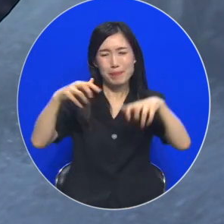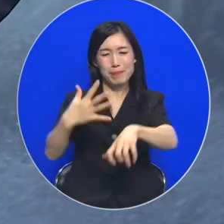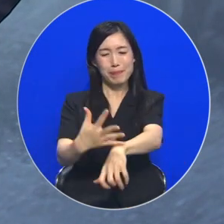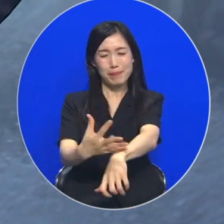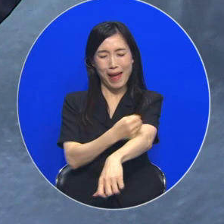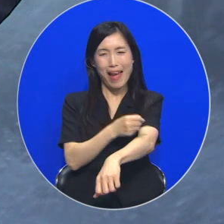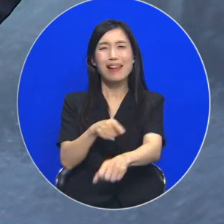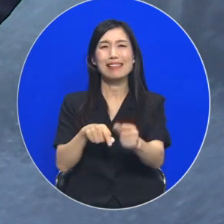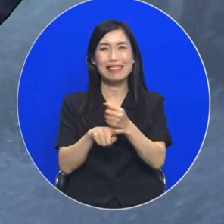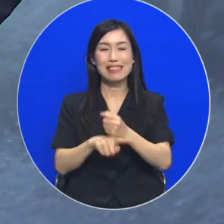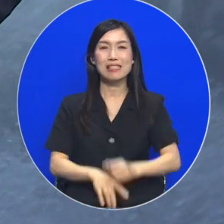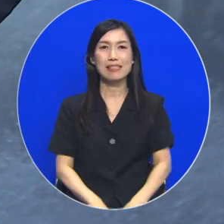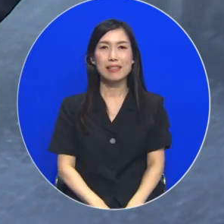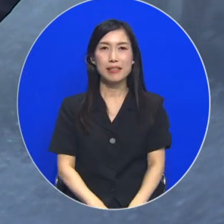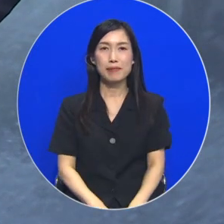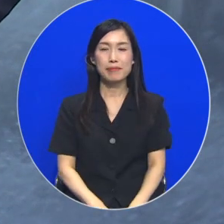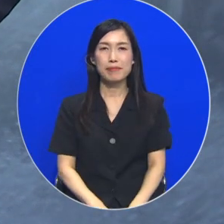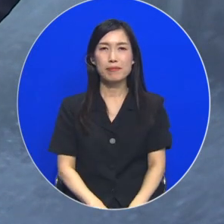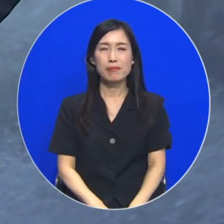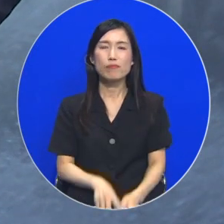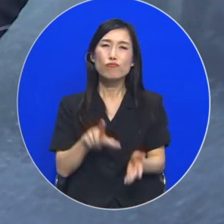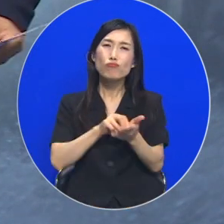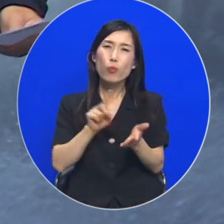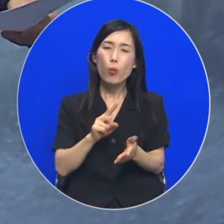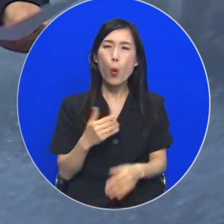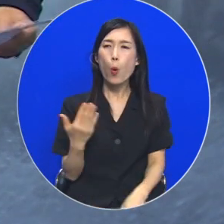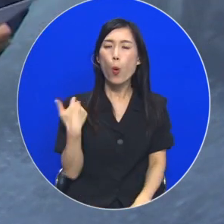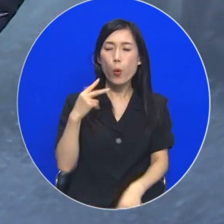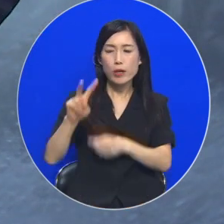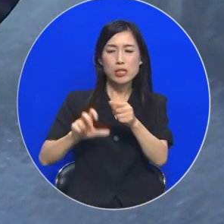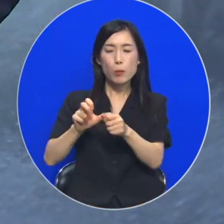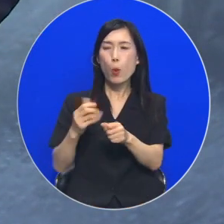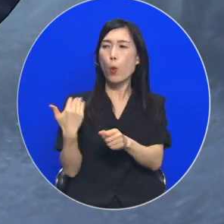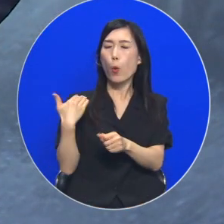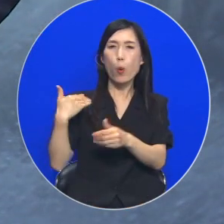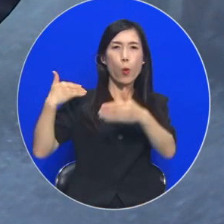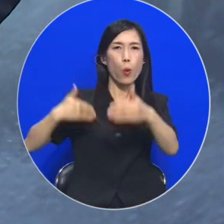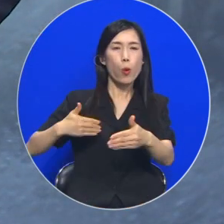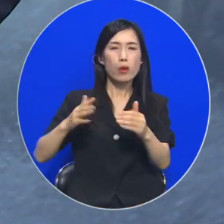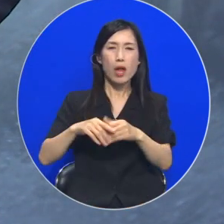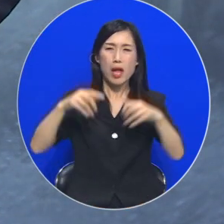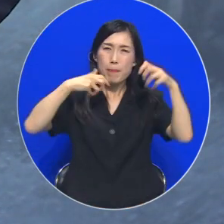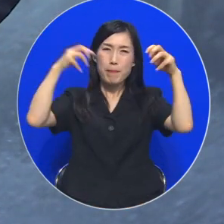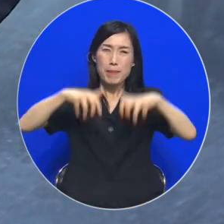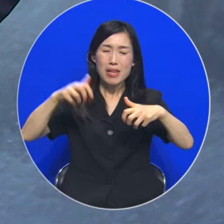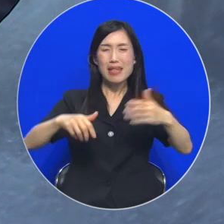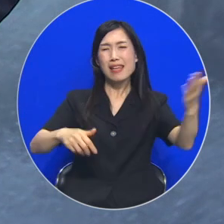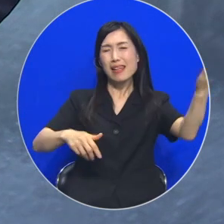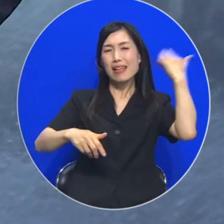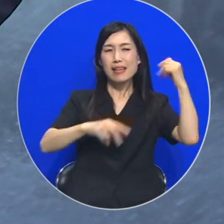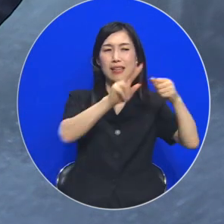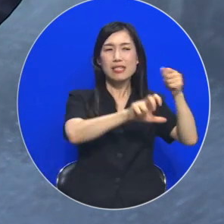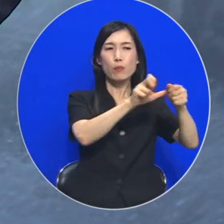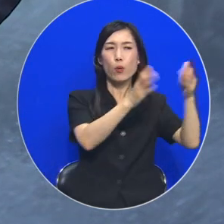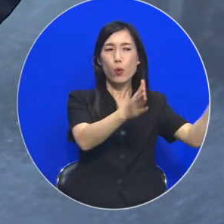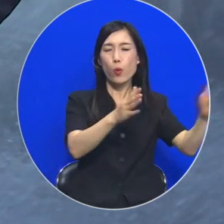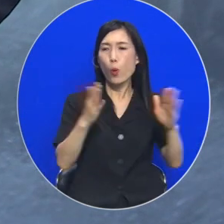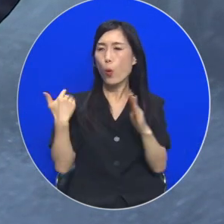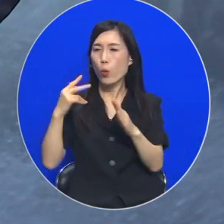극한 호우에 속합니다 문제는 최근 25년 동안에 극한호가 과거 25년보다